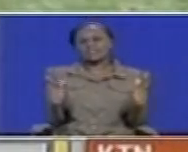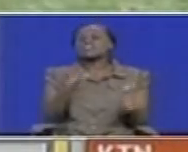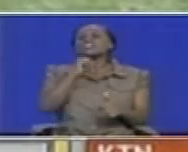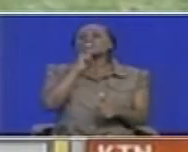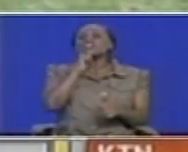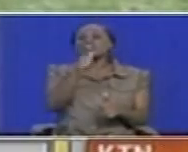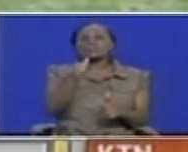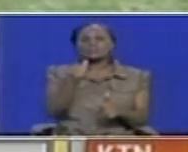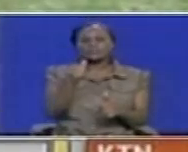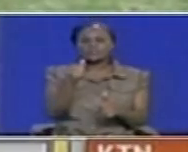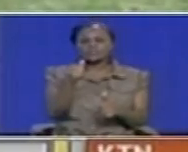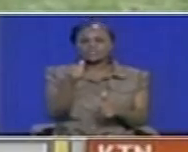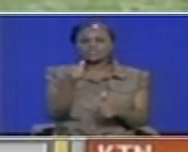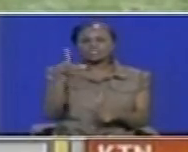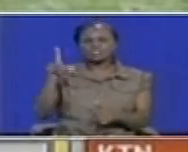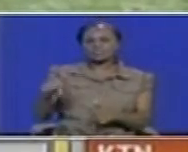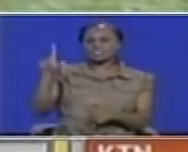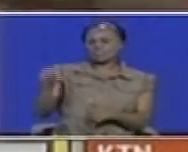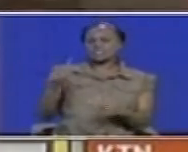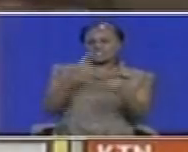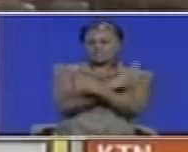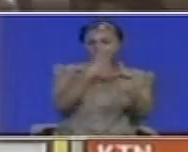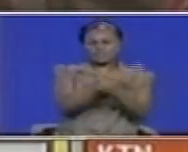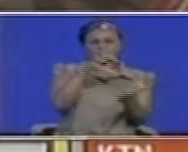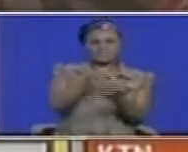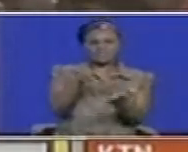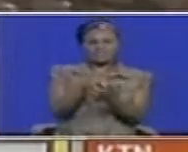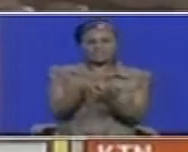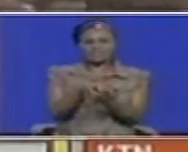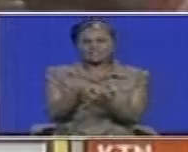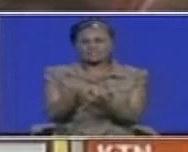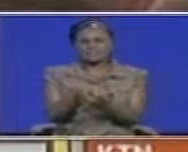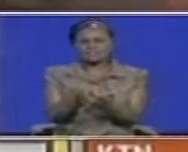a fine to drink. That's a different case.